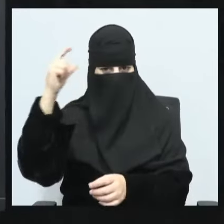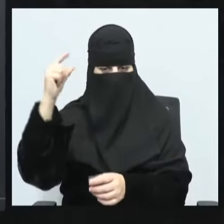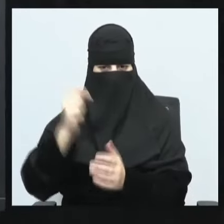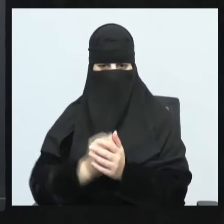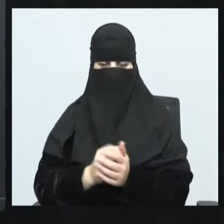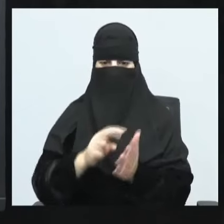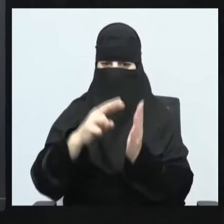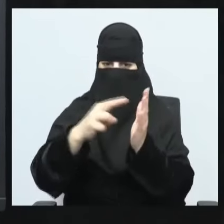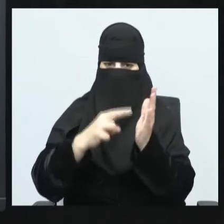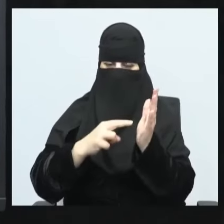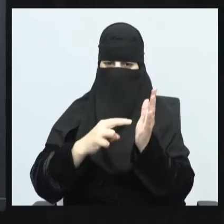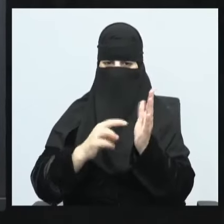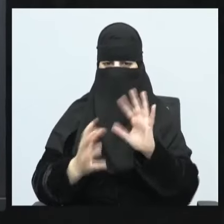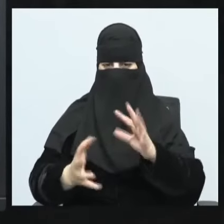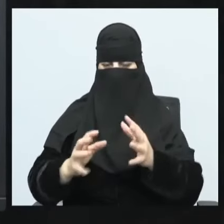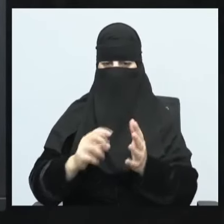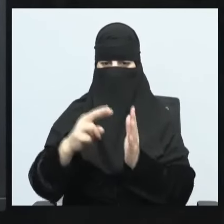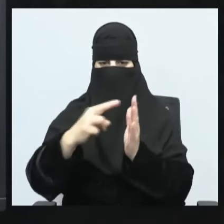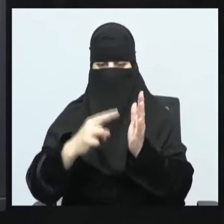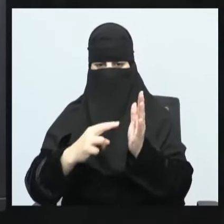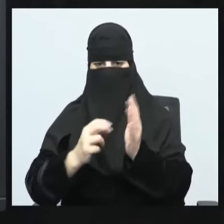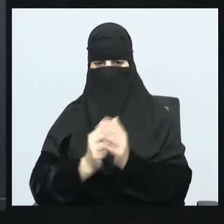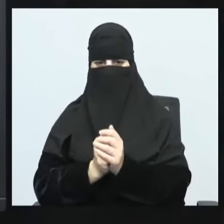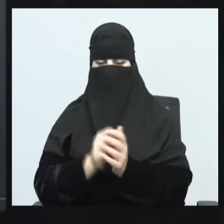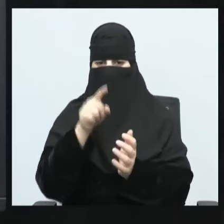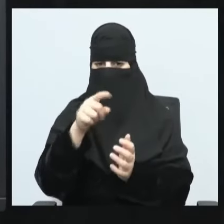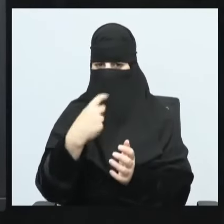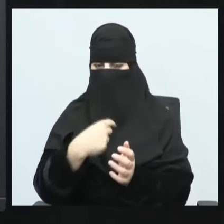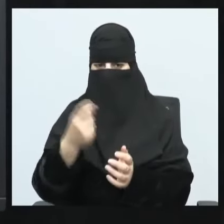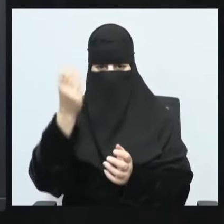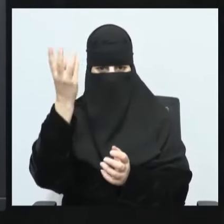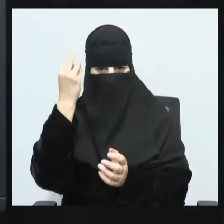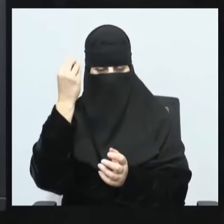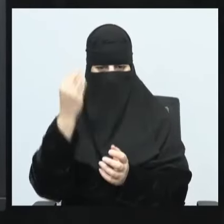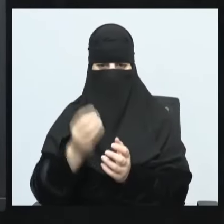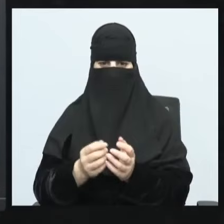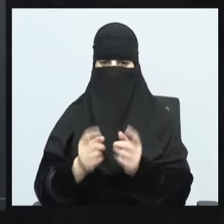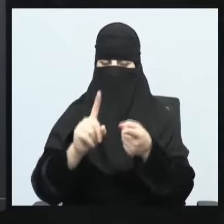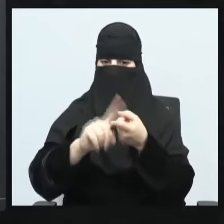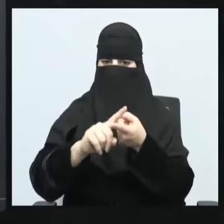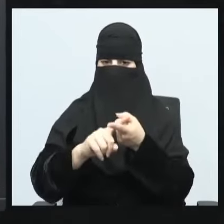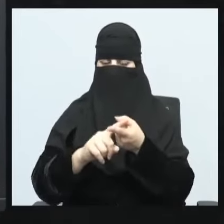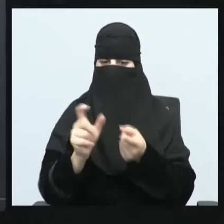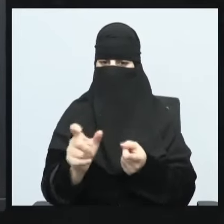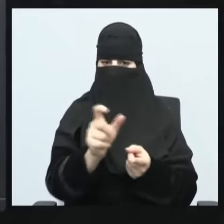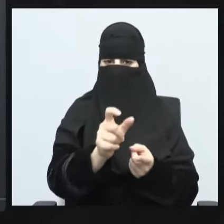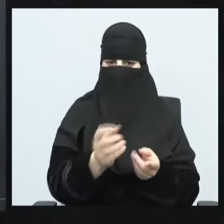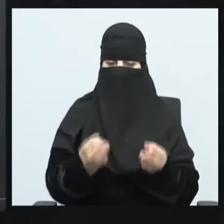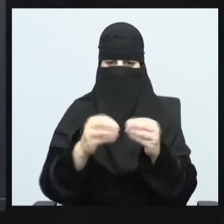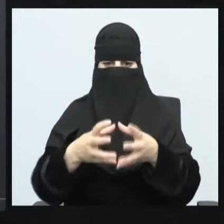لما تقرا حاول تقرب وانت تستوعب الرياضيات الكلمه اللي معنا في